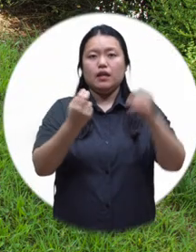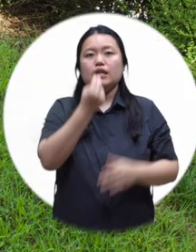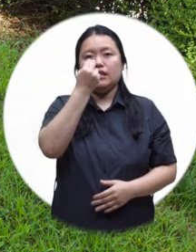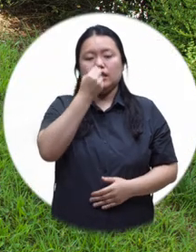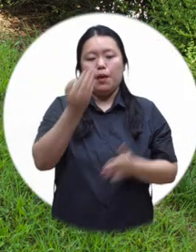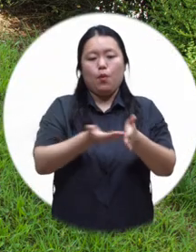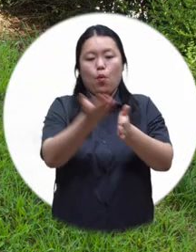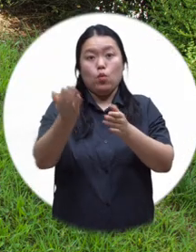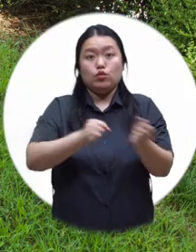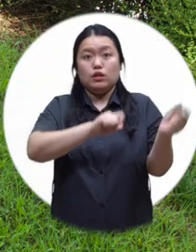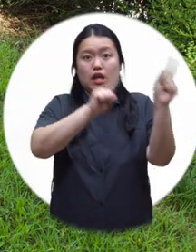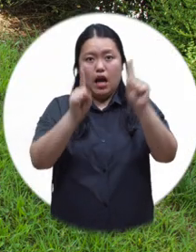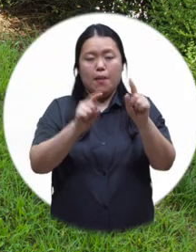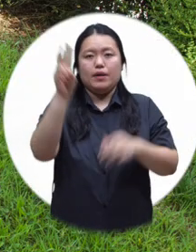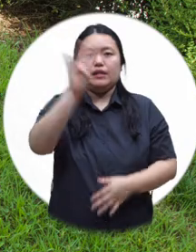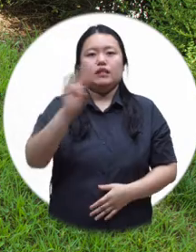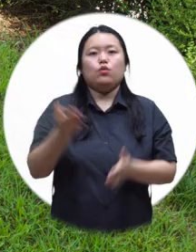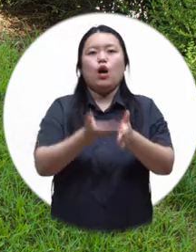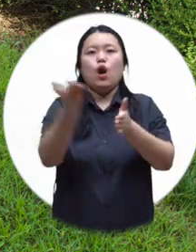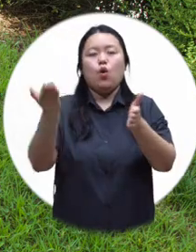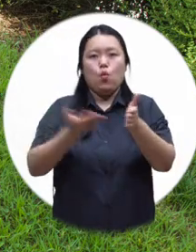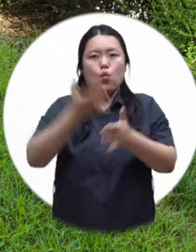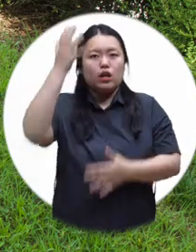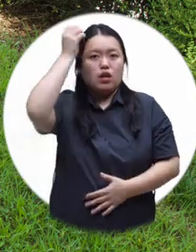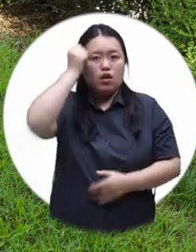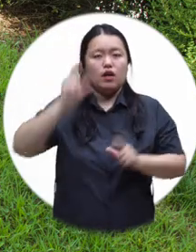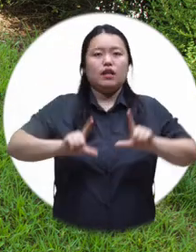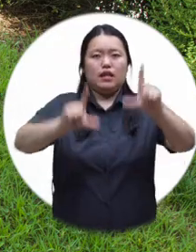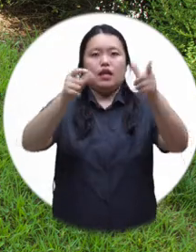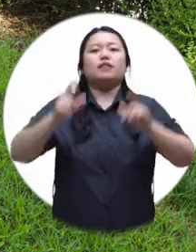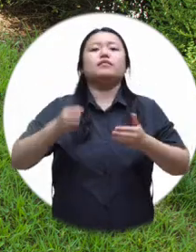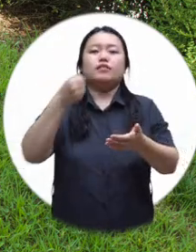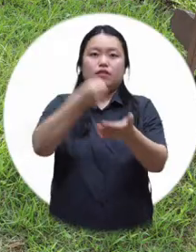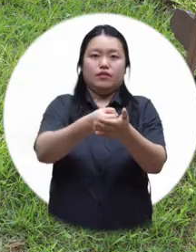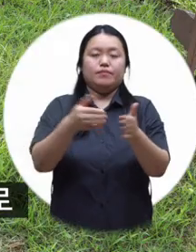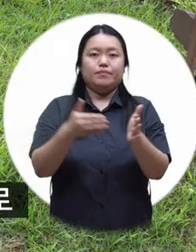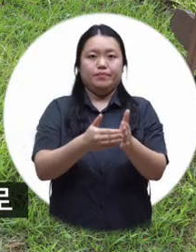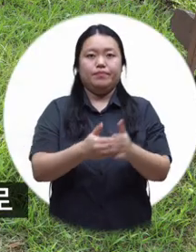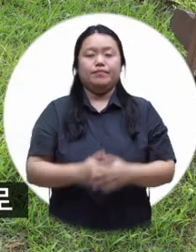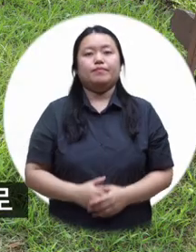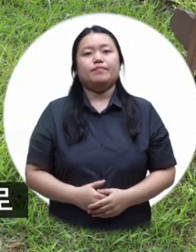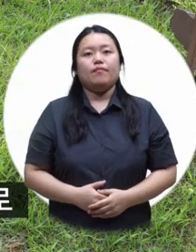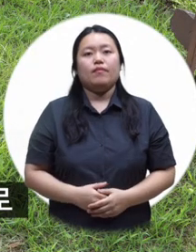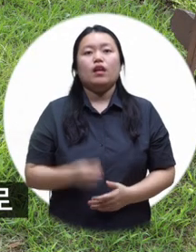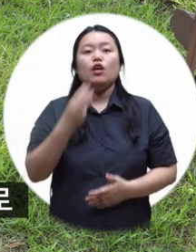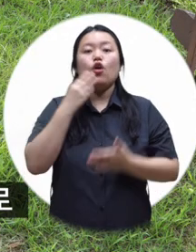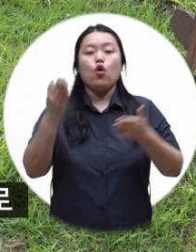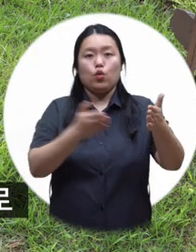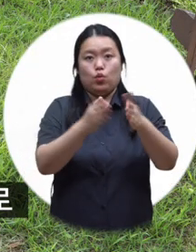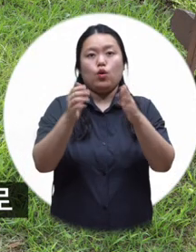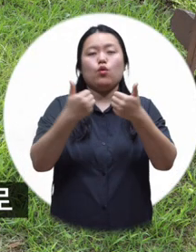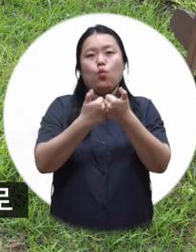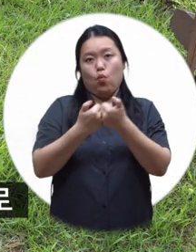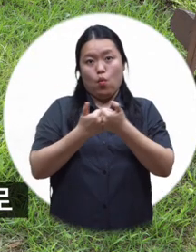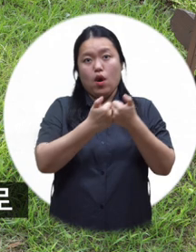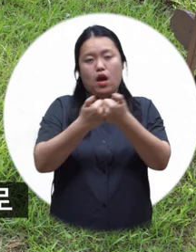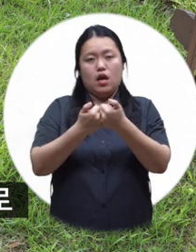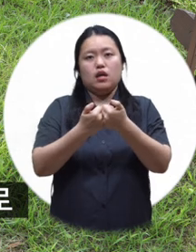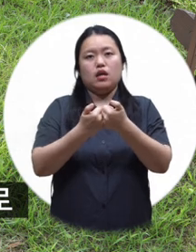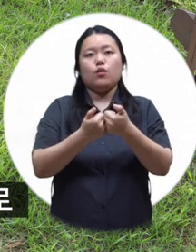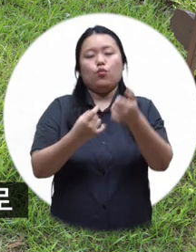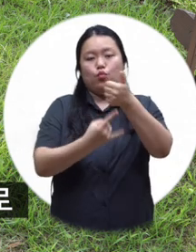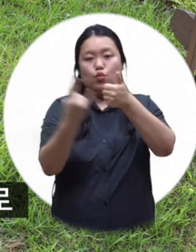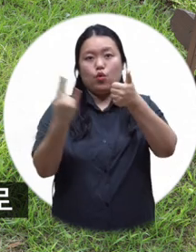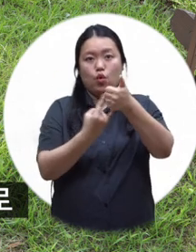호수로 재탄생한 시화호의 의미를 담아 시화호의 날로 지정합니다 경기도청에서 열린 시화호 활성화 협의회